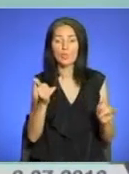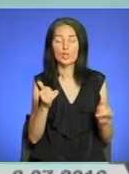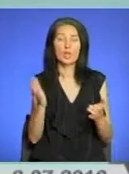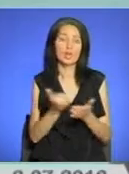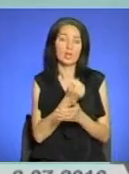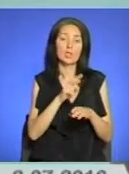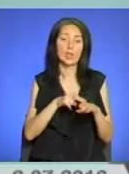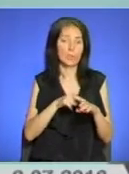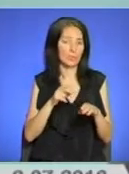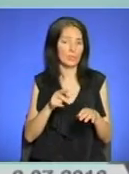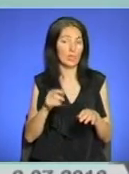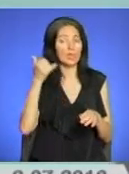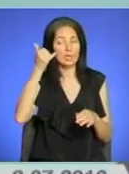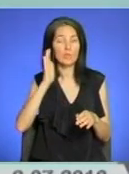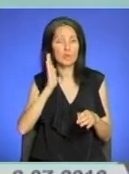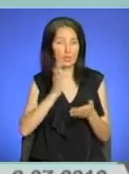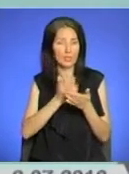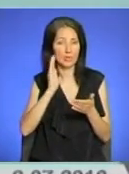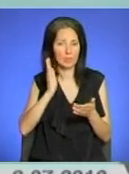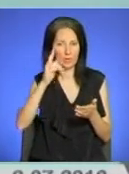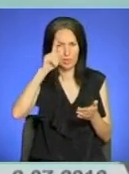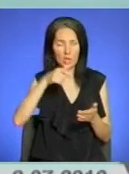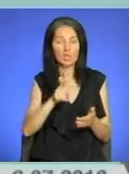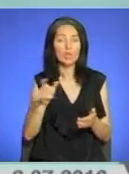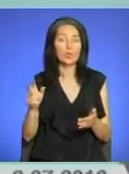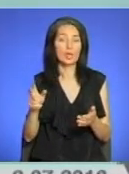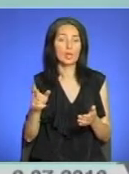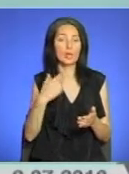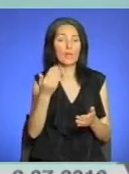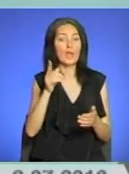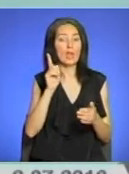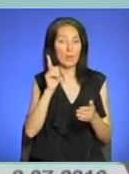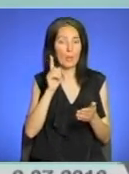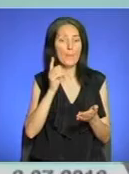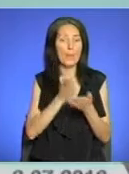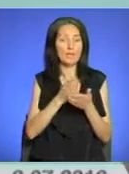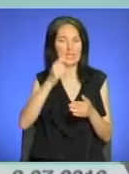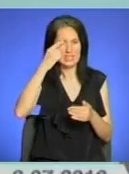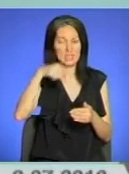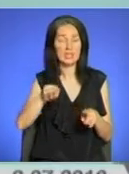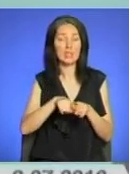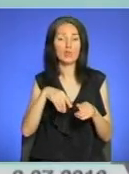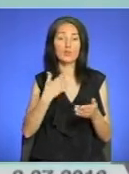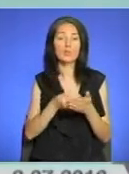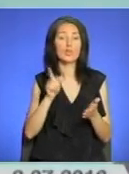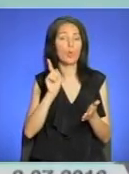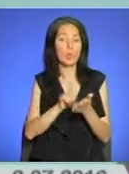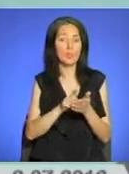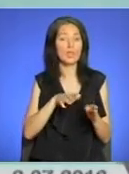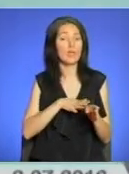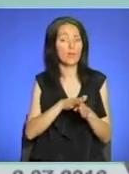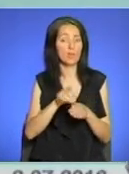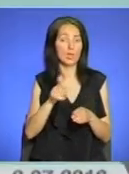склад. Телефони ваші повинні знати люди, ви повинні знати свої так само функціональні обов'язки і виконувати